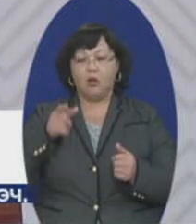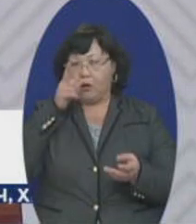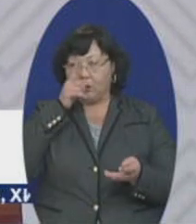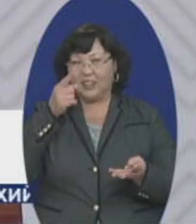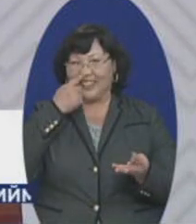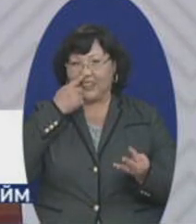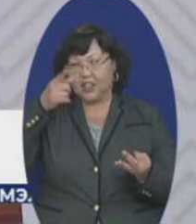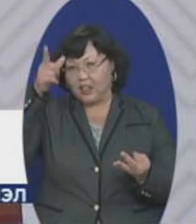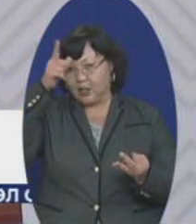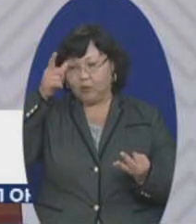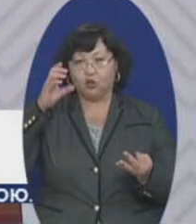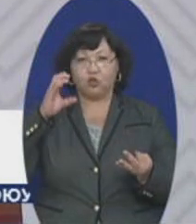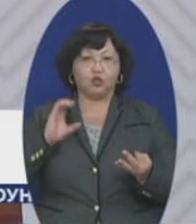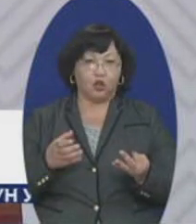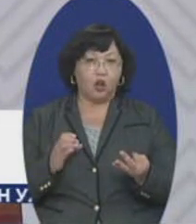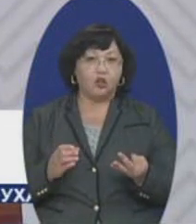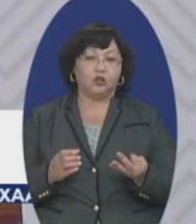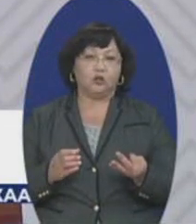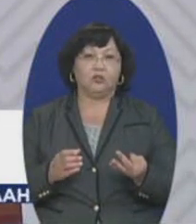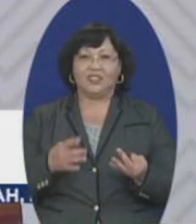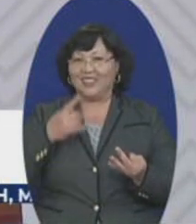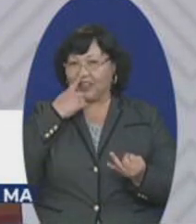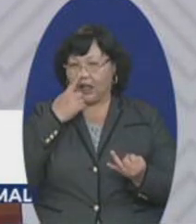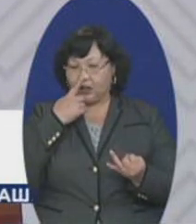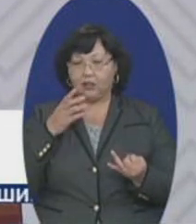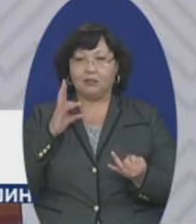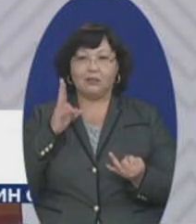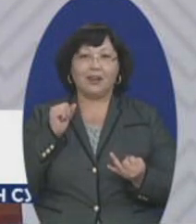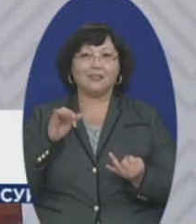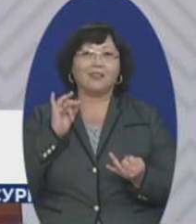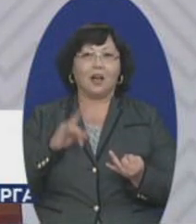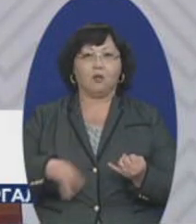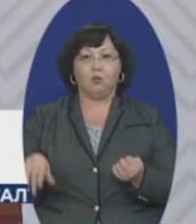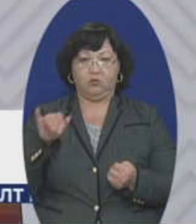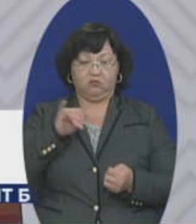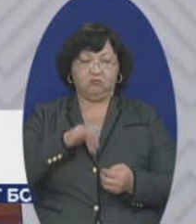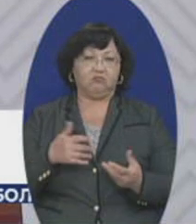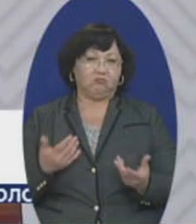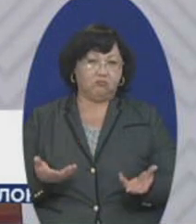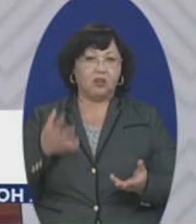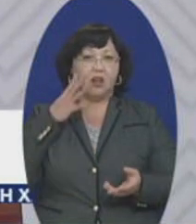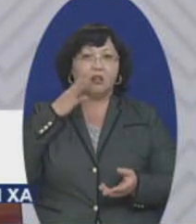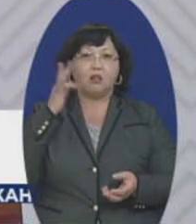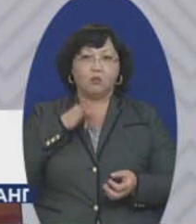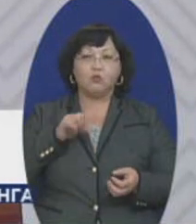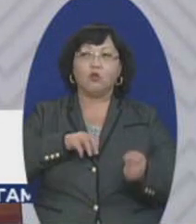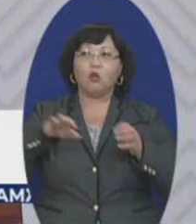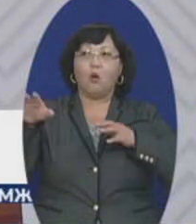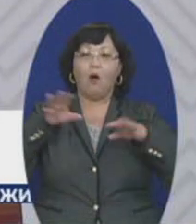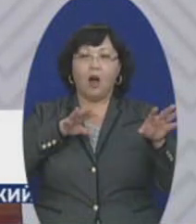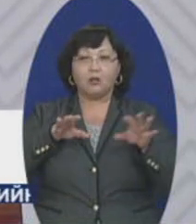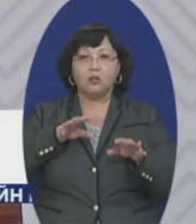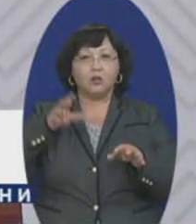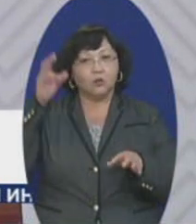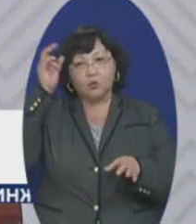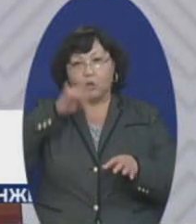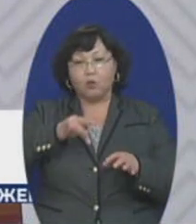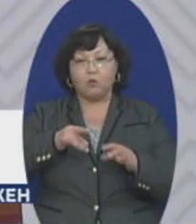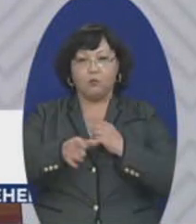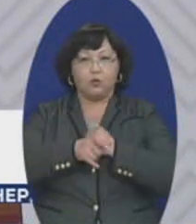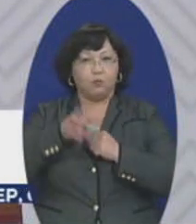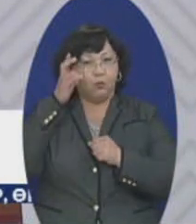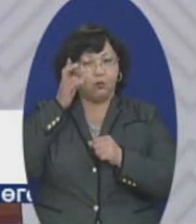Герман улс, Солонгос улс, за мөн одоо бас Катар улс зэрэг одоо улсуудад одоо бас гадаад боловсон хүчнээс болж өгөл